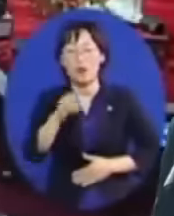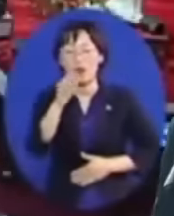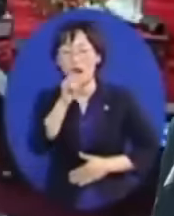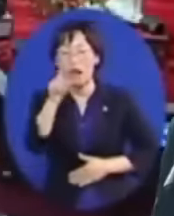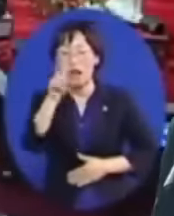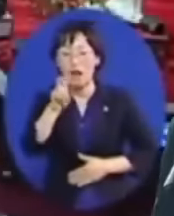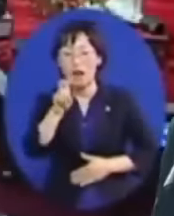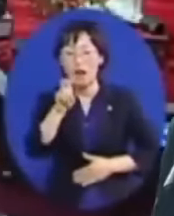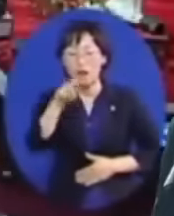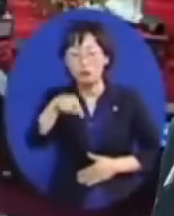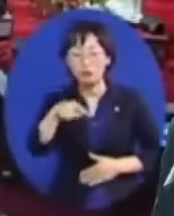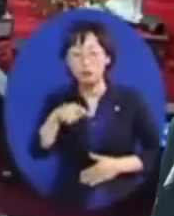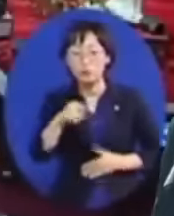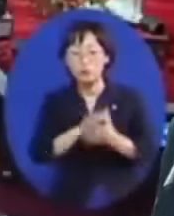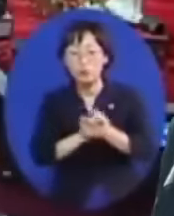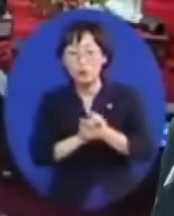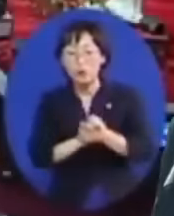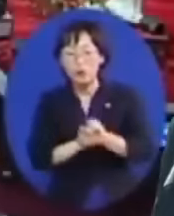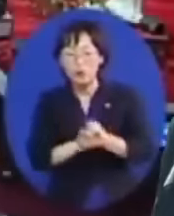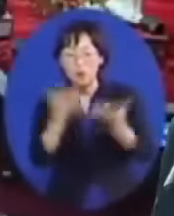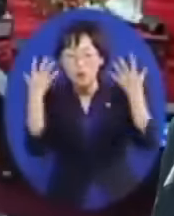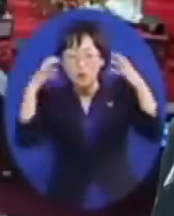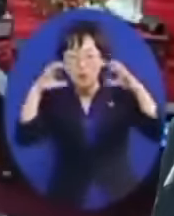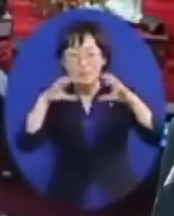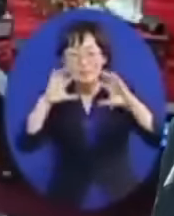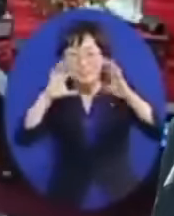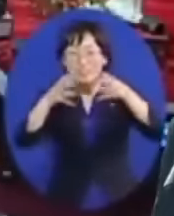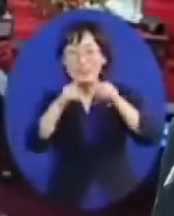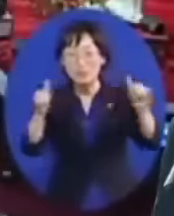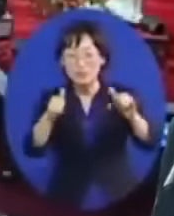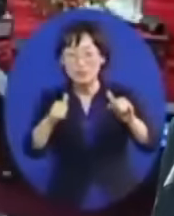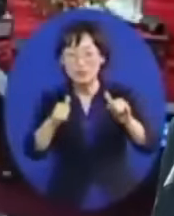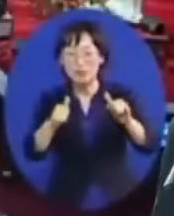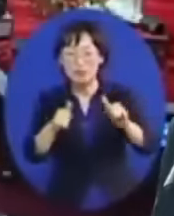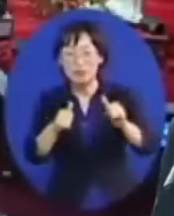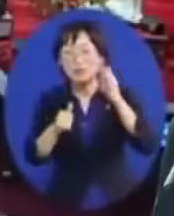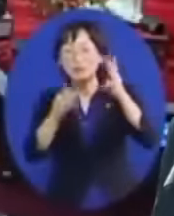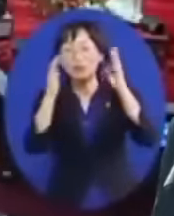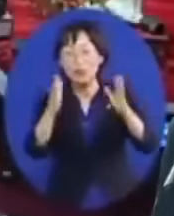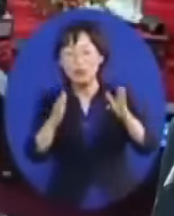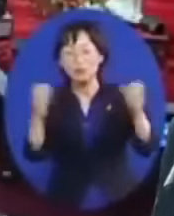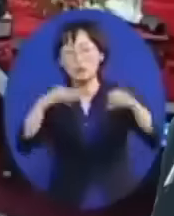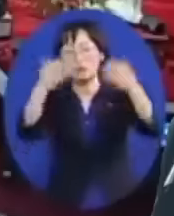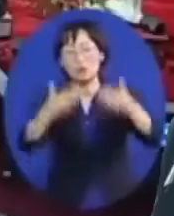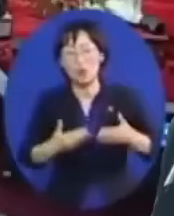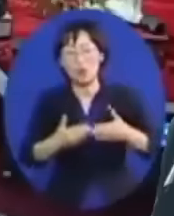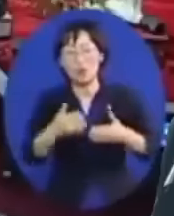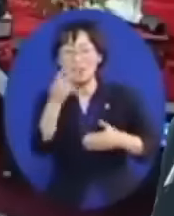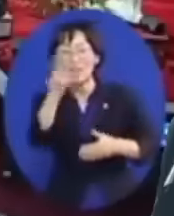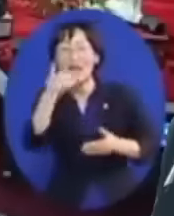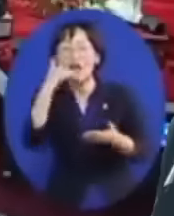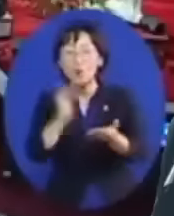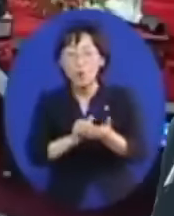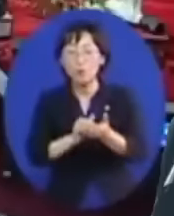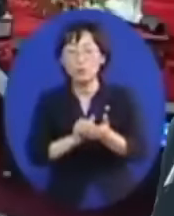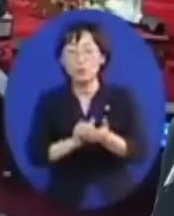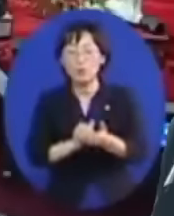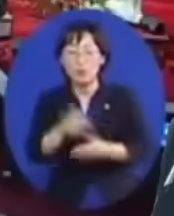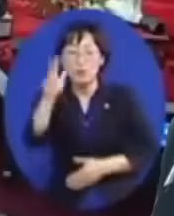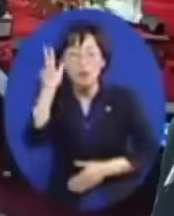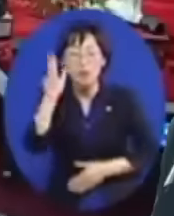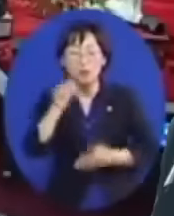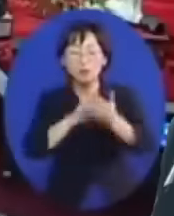온 이스라엘 민족의 금식과 함께 3일 만에 응답되었고 야곱이 베델에서 한 기도만은 서원한 20년 후에